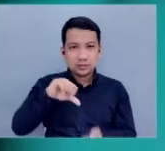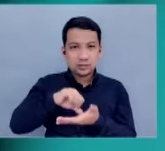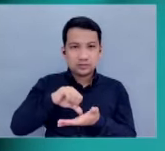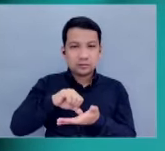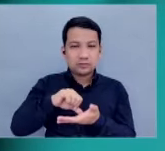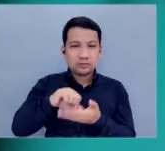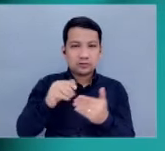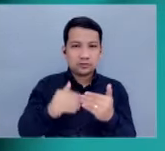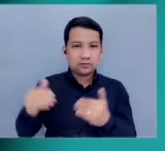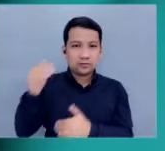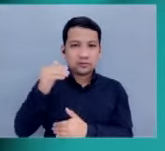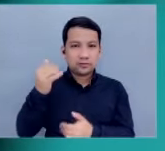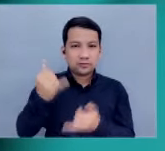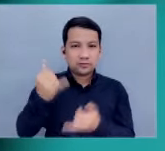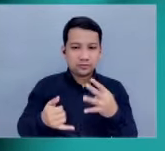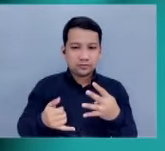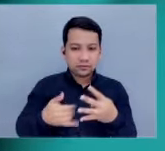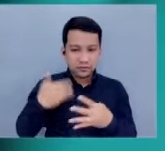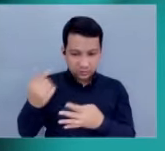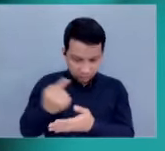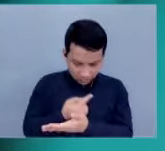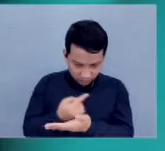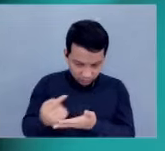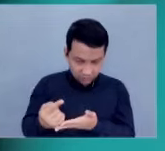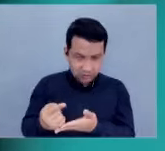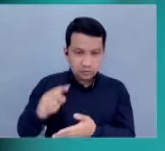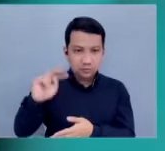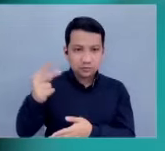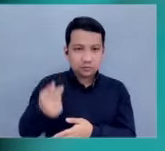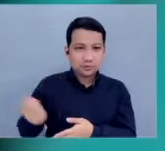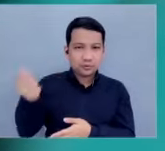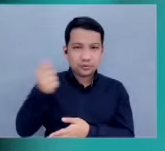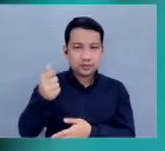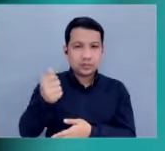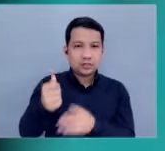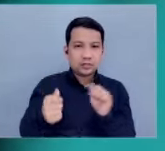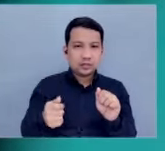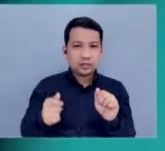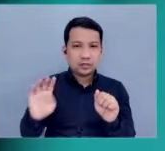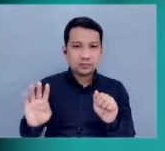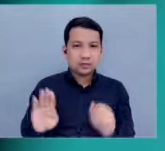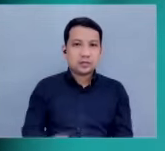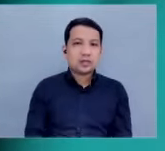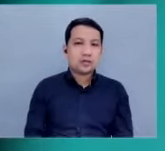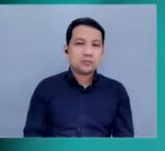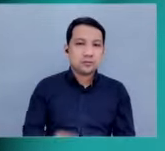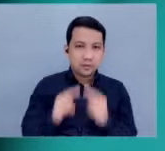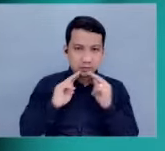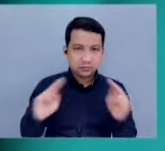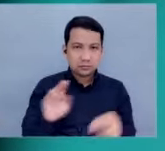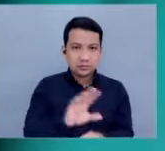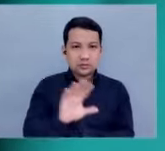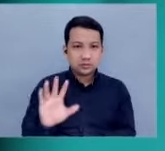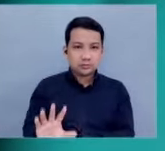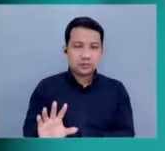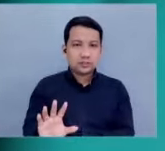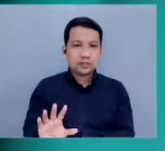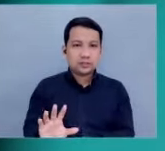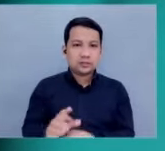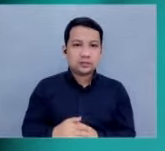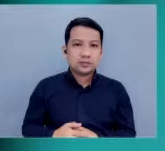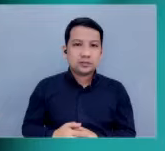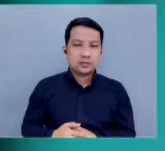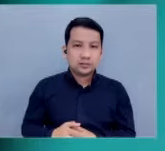sa Final Four sa susunod na linggo ang top 2 teams ng Pool A at Pool B. Nagbabalita mula sa Frontline,